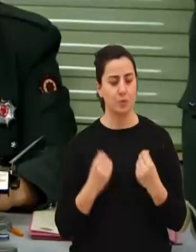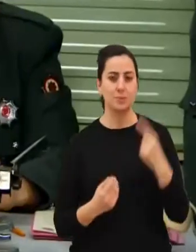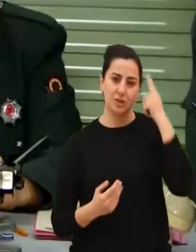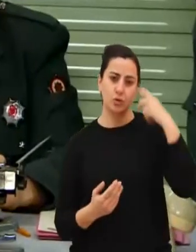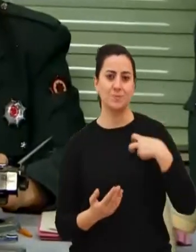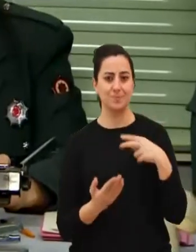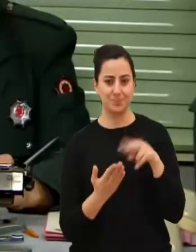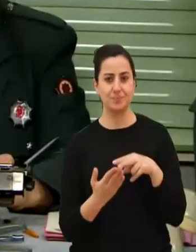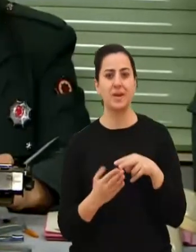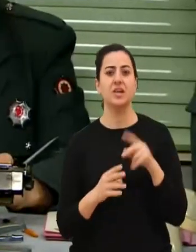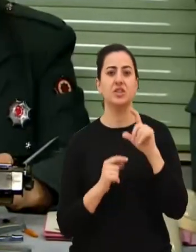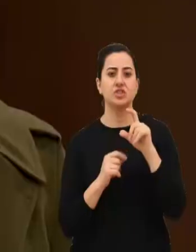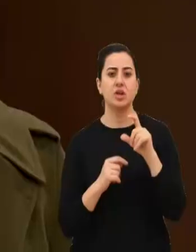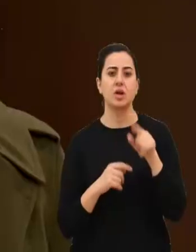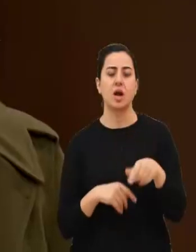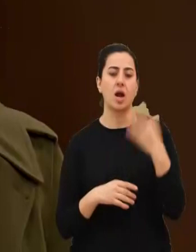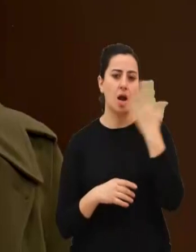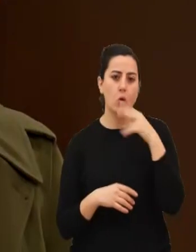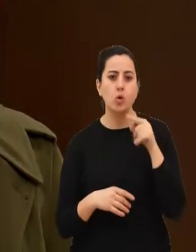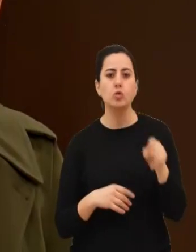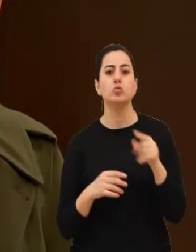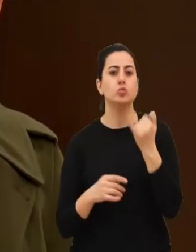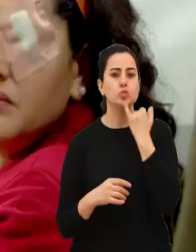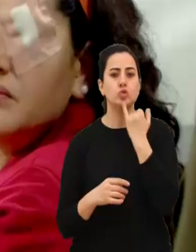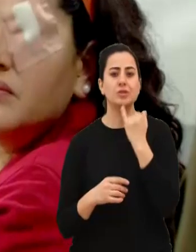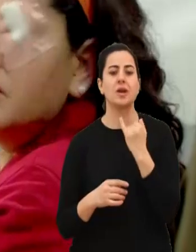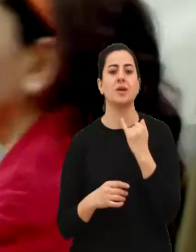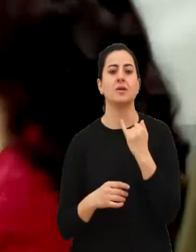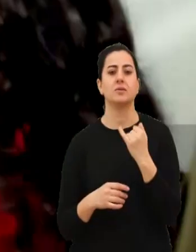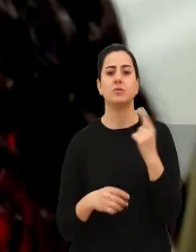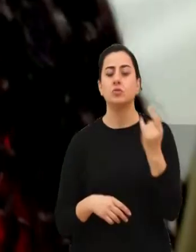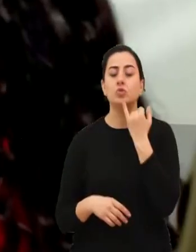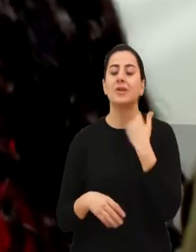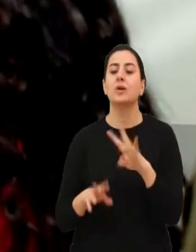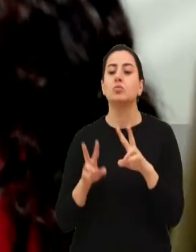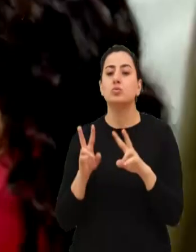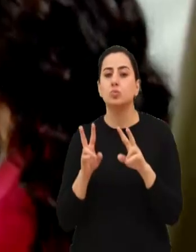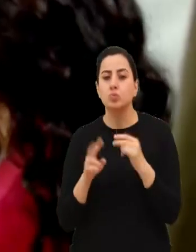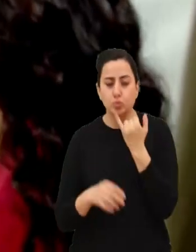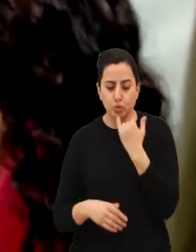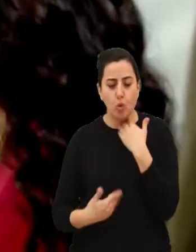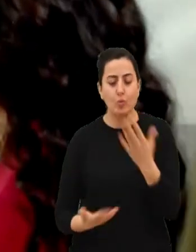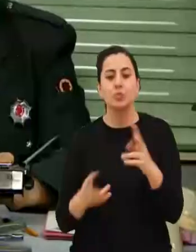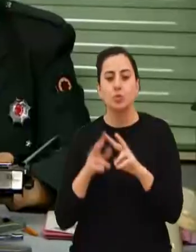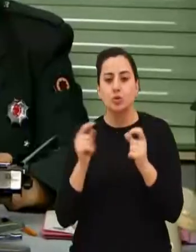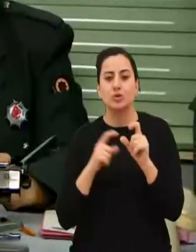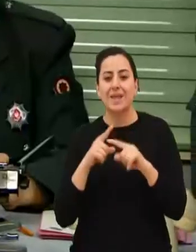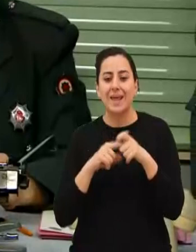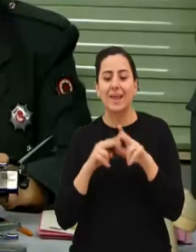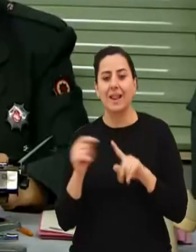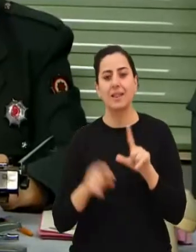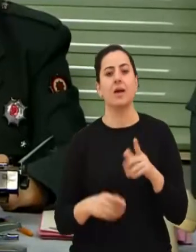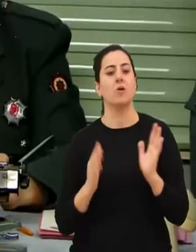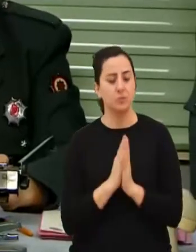başkomiserim. Çınaraltı Karakolu, müşteri ifade tutanağı. O müşteri değil o, müşteki olacak Selahattin. Müşteri ne ya, müşteki. Özür